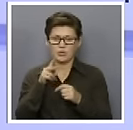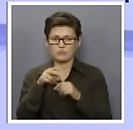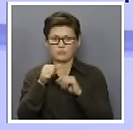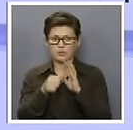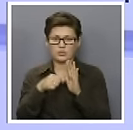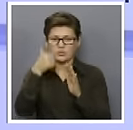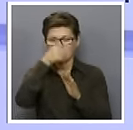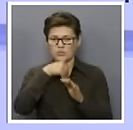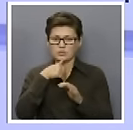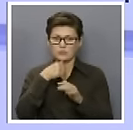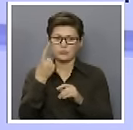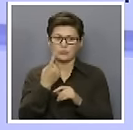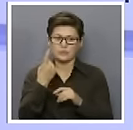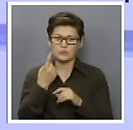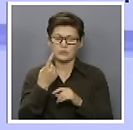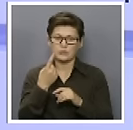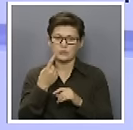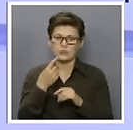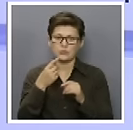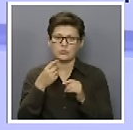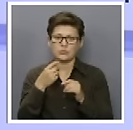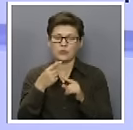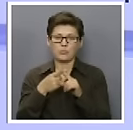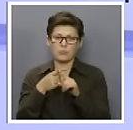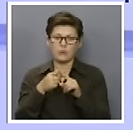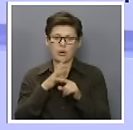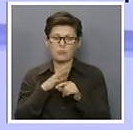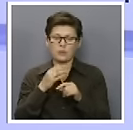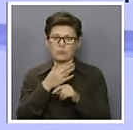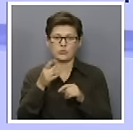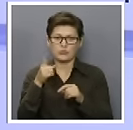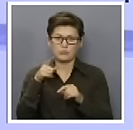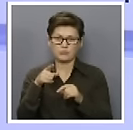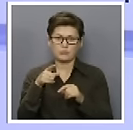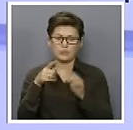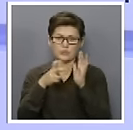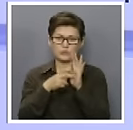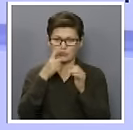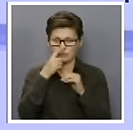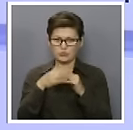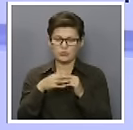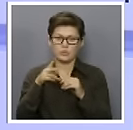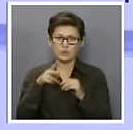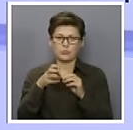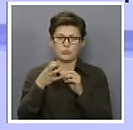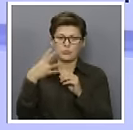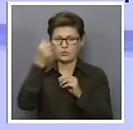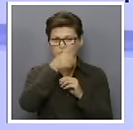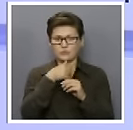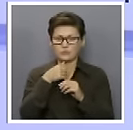2016 жылдың бірінші 90-ның өзінде бұл сан 1800-ге жетіп қалды. Ал 2014